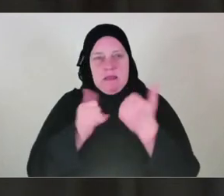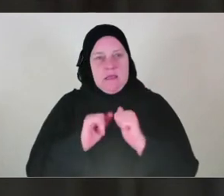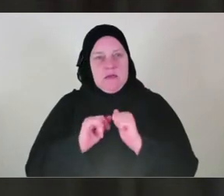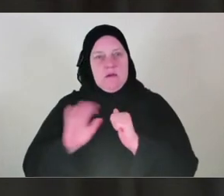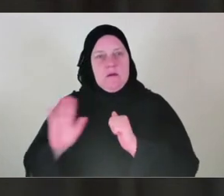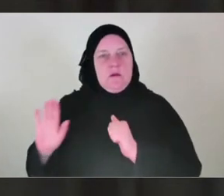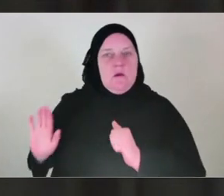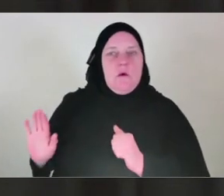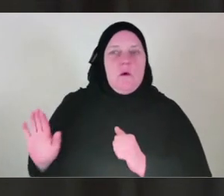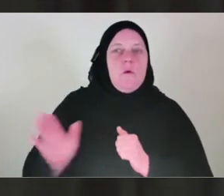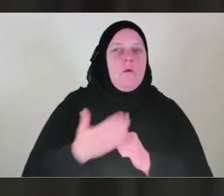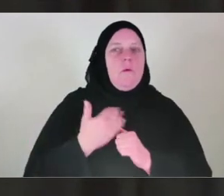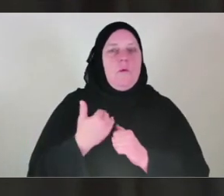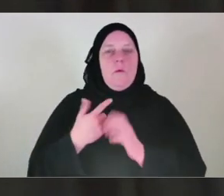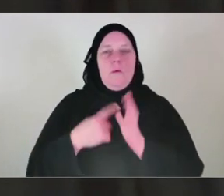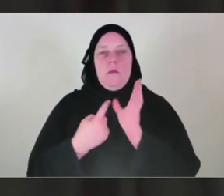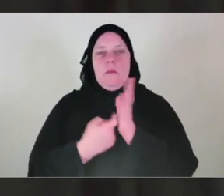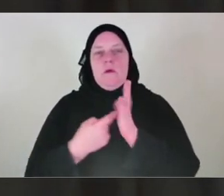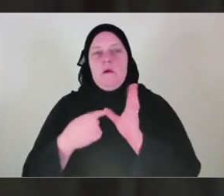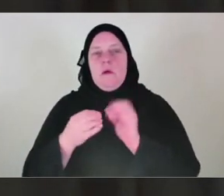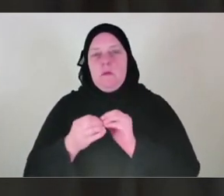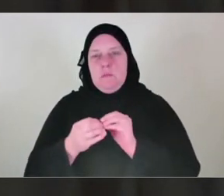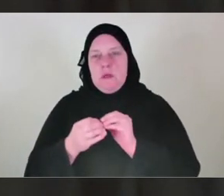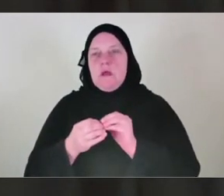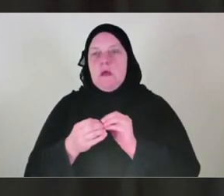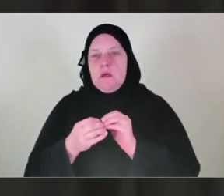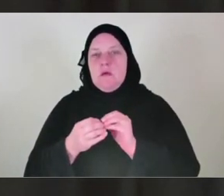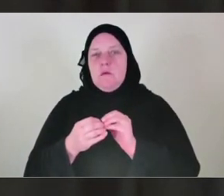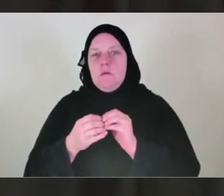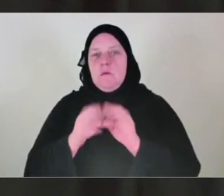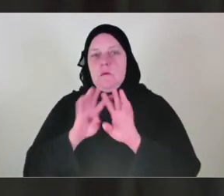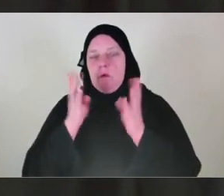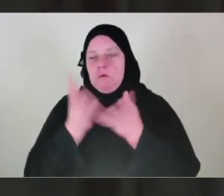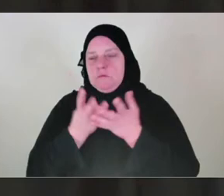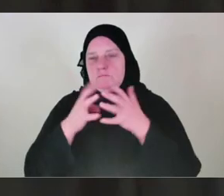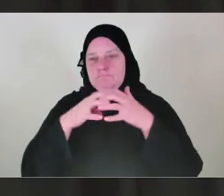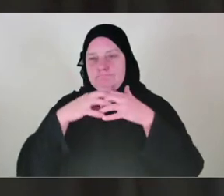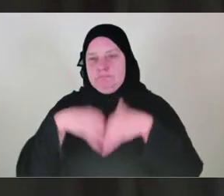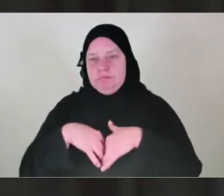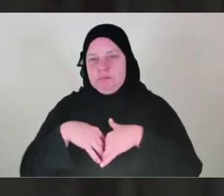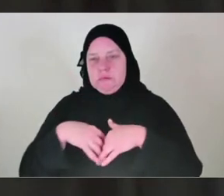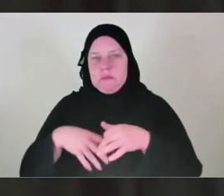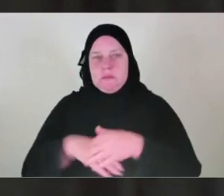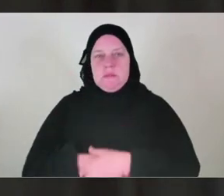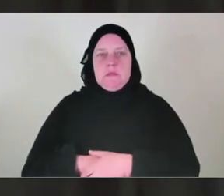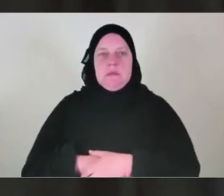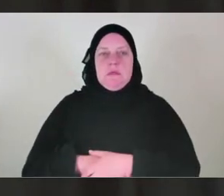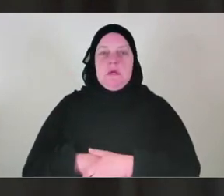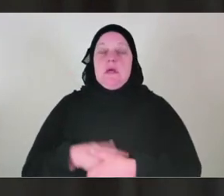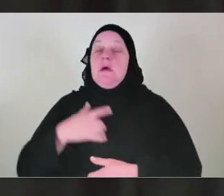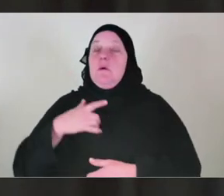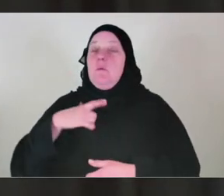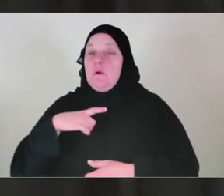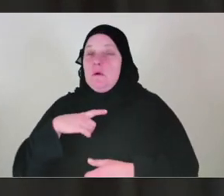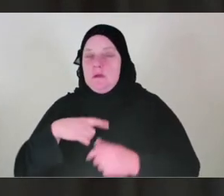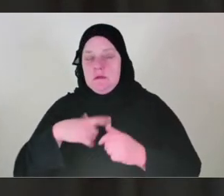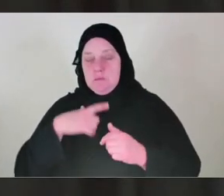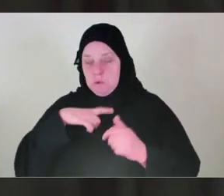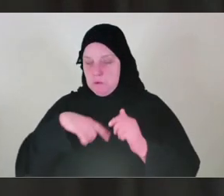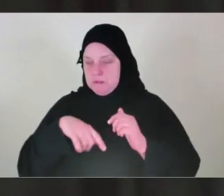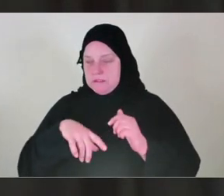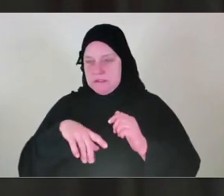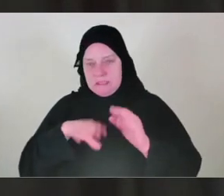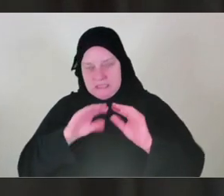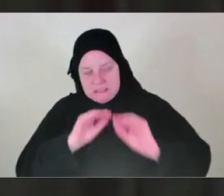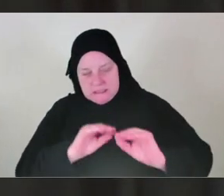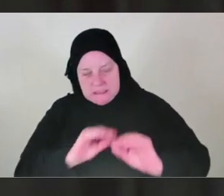obey the one in power. وَأُولِي الْأَمْرِ مِنْكُمْ Whoever's been put in power, you must obey. So if